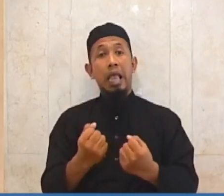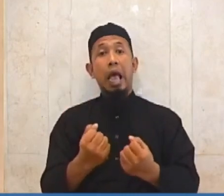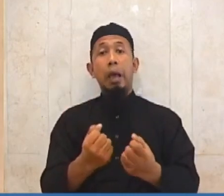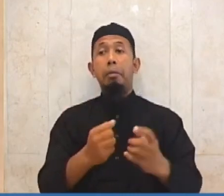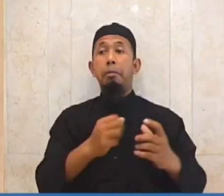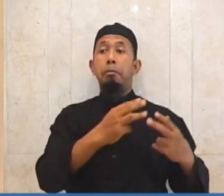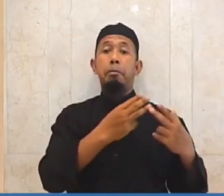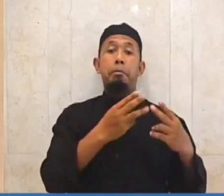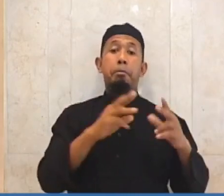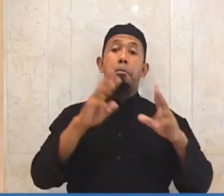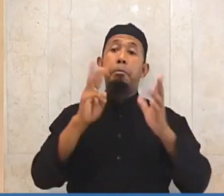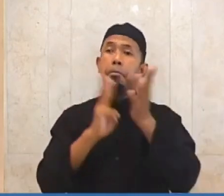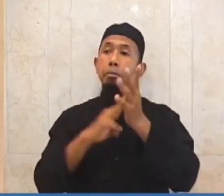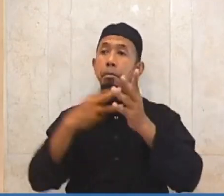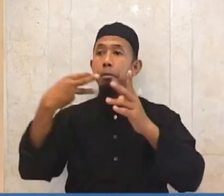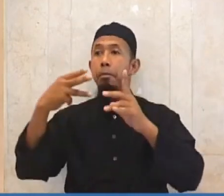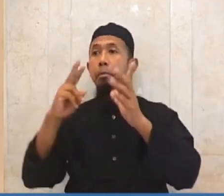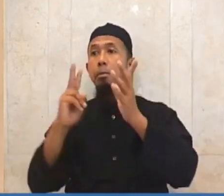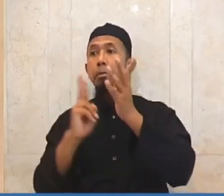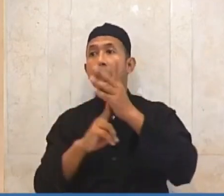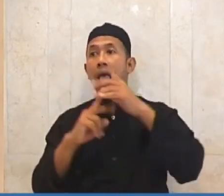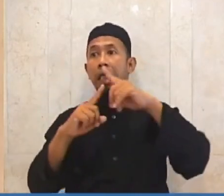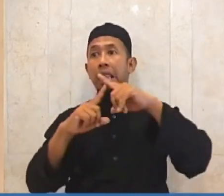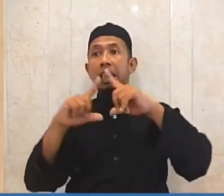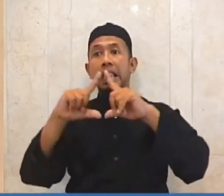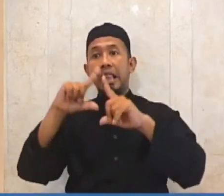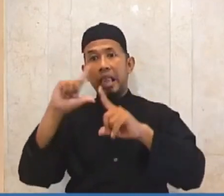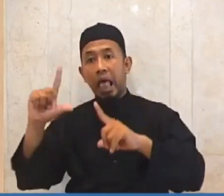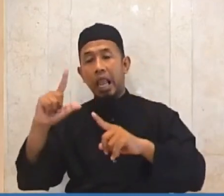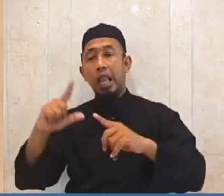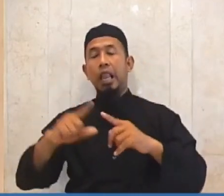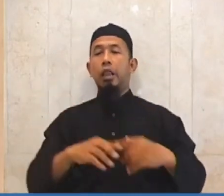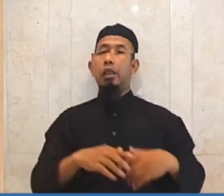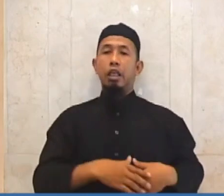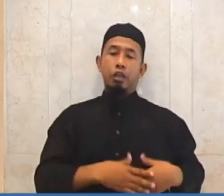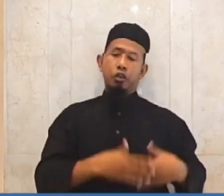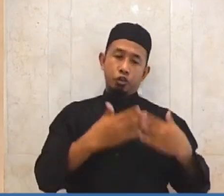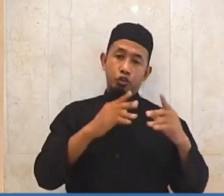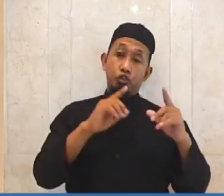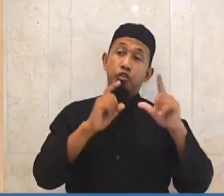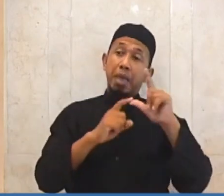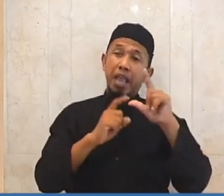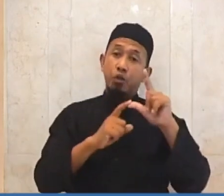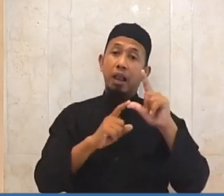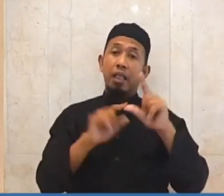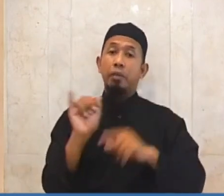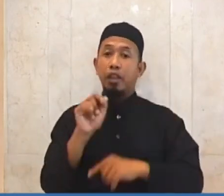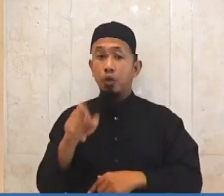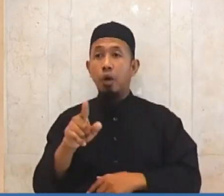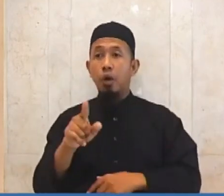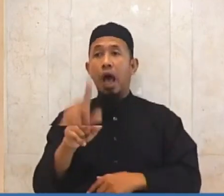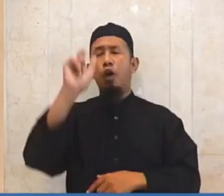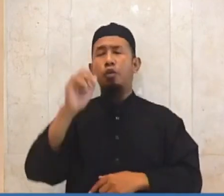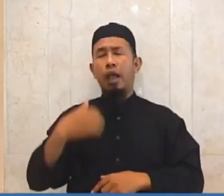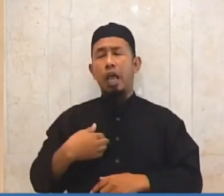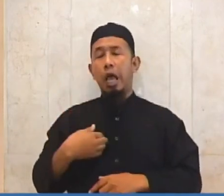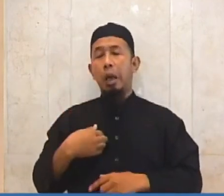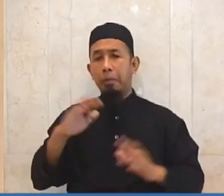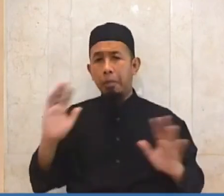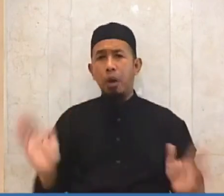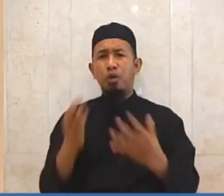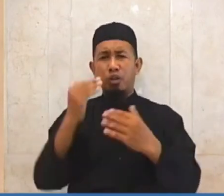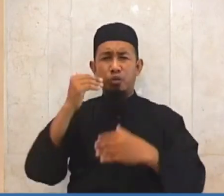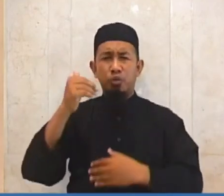tentu memerlukan pembinaan pembangunan yang terus-menerus yang tidak hentinya sesuai dengan